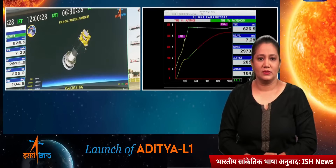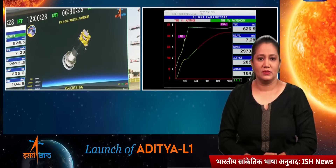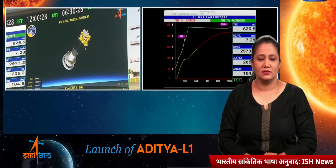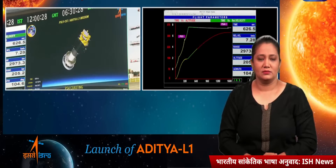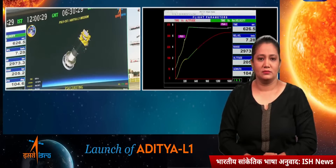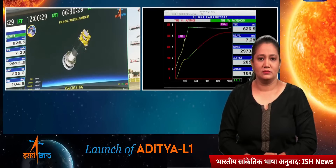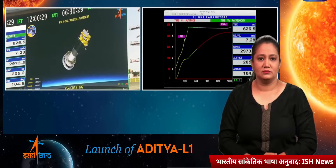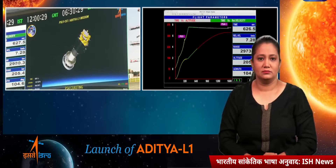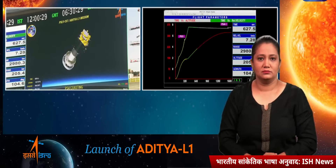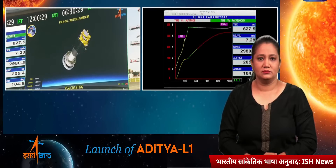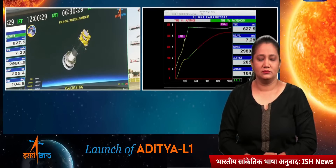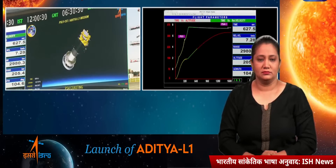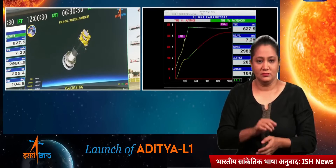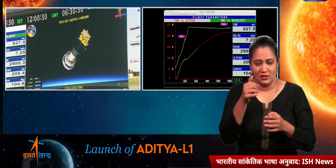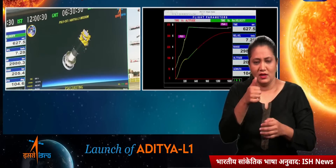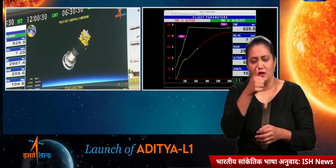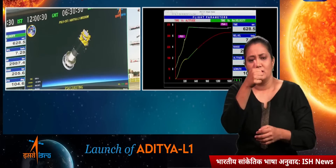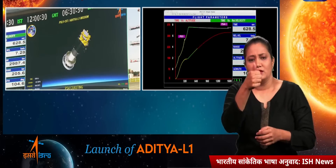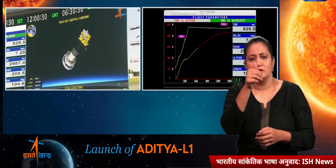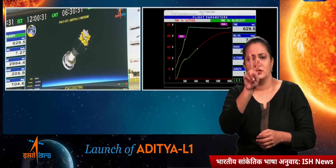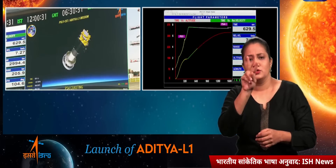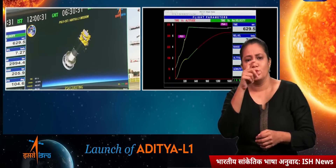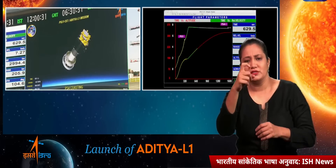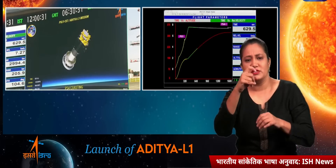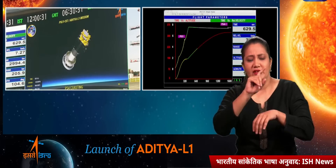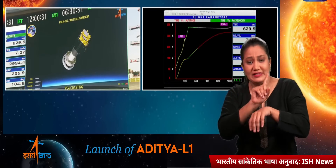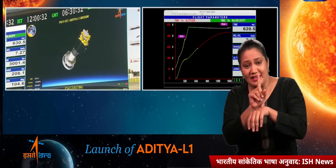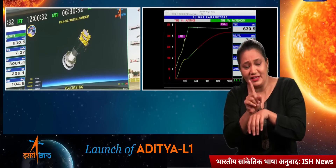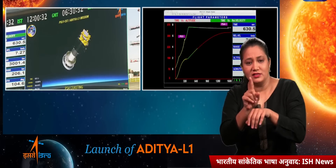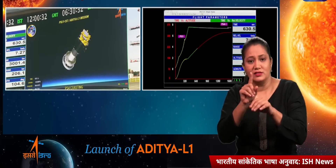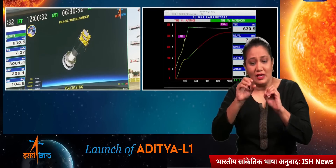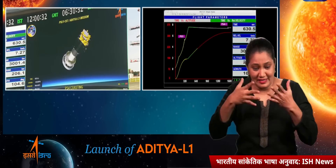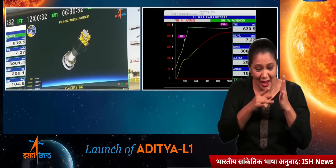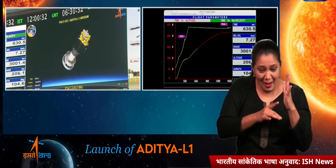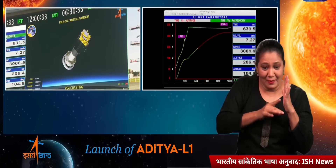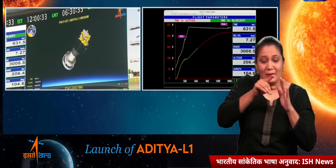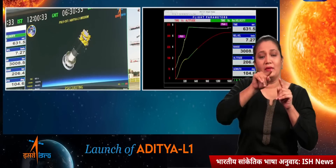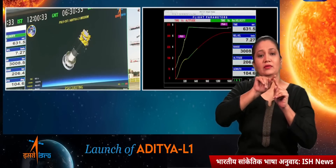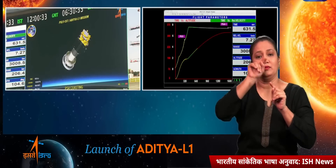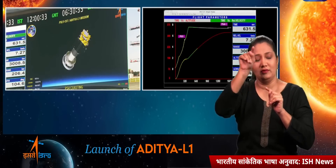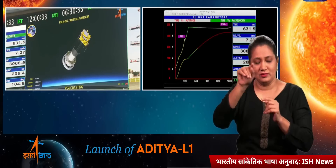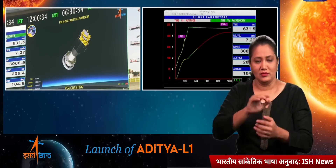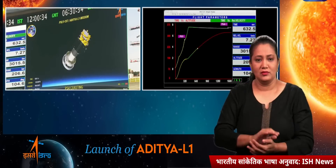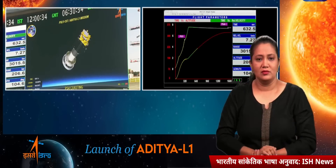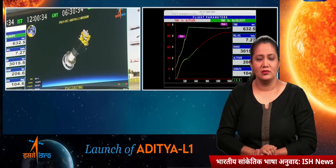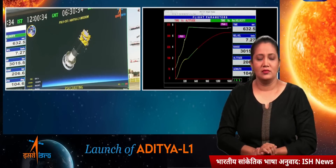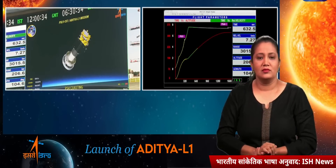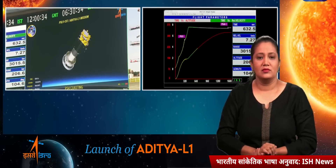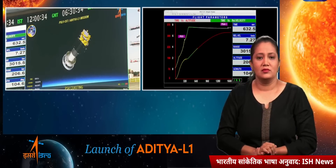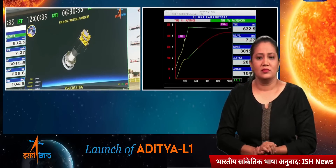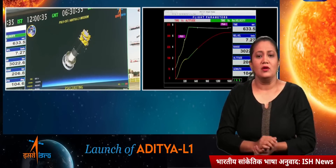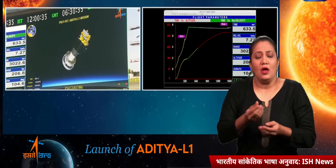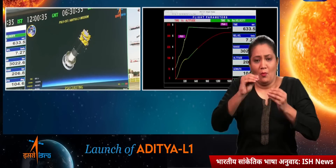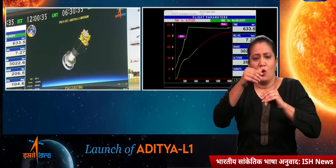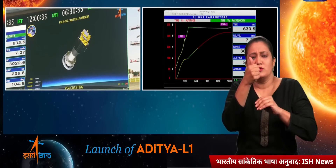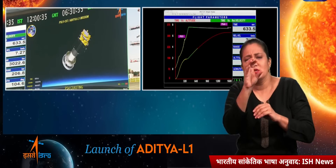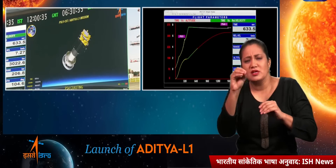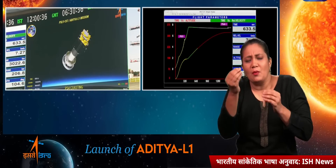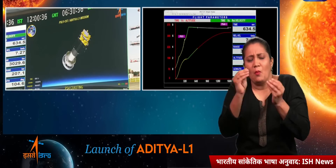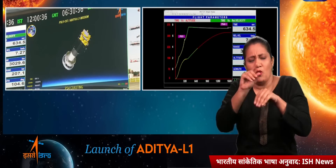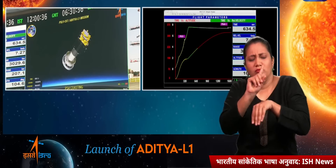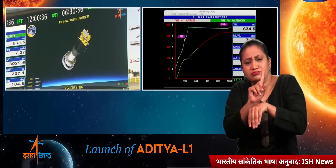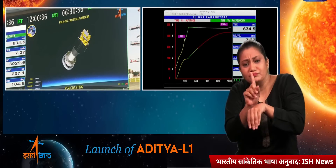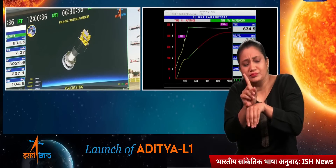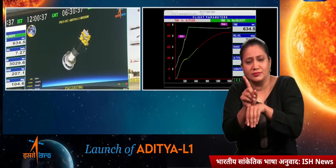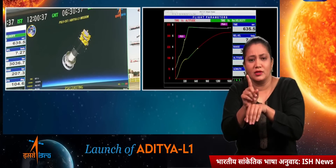We are 627 seconds from the launch. For another 600 more seconds or so, we will be